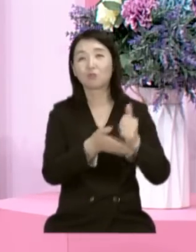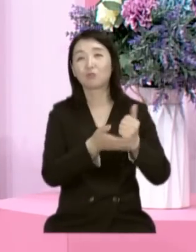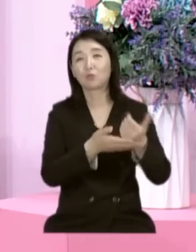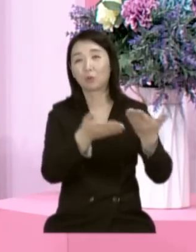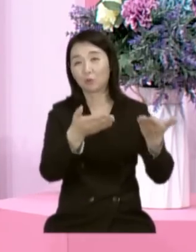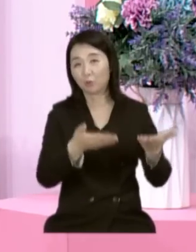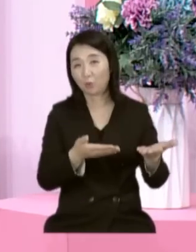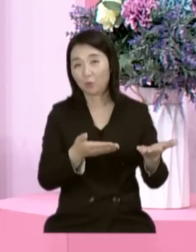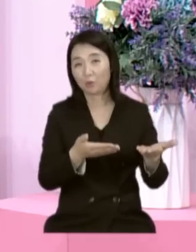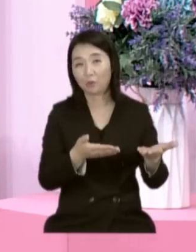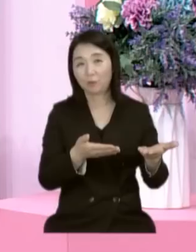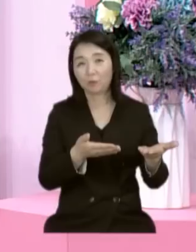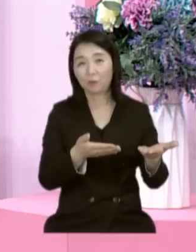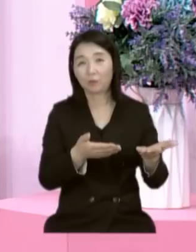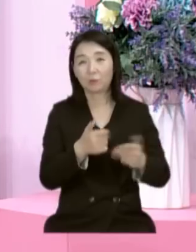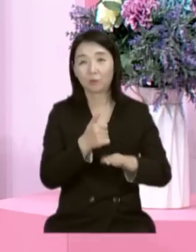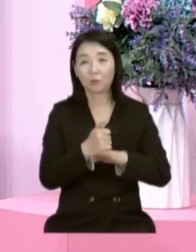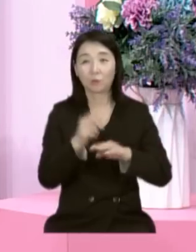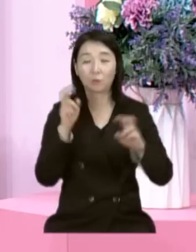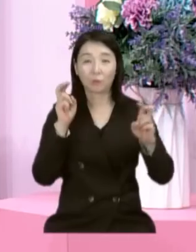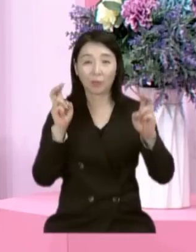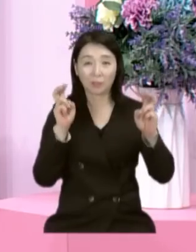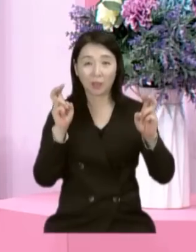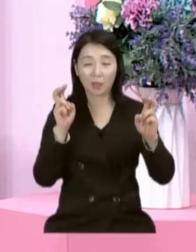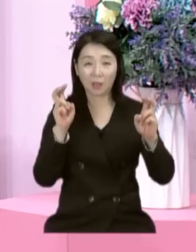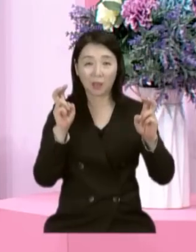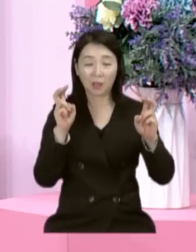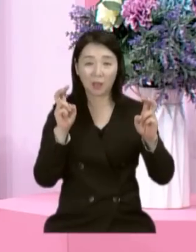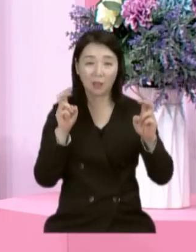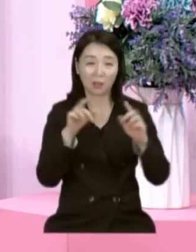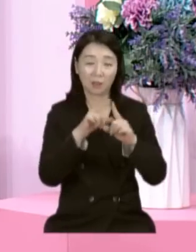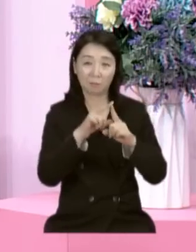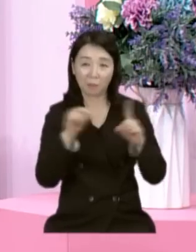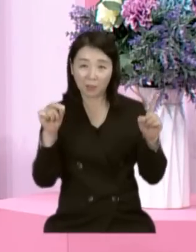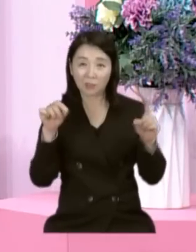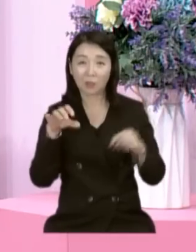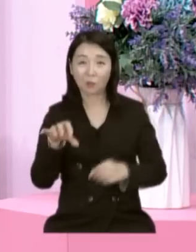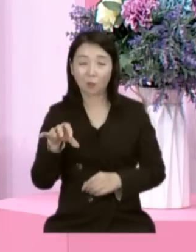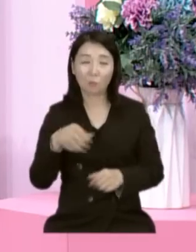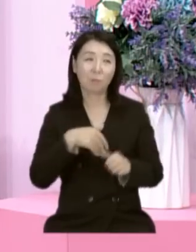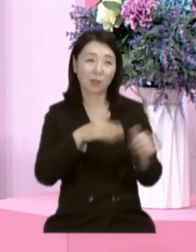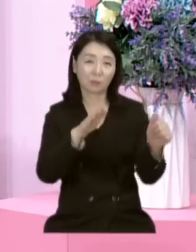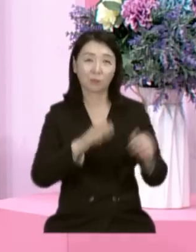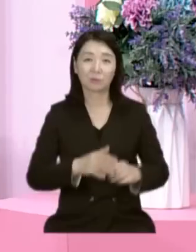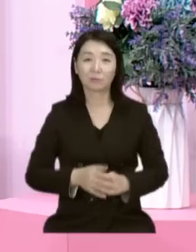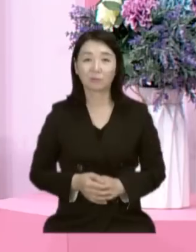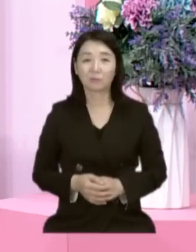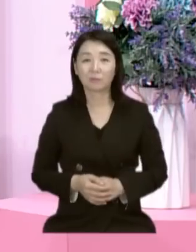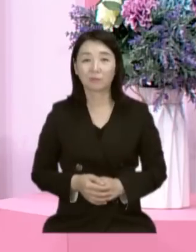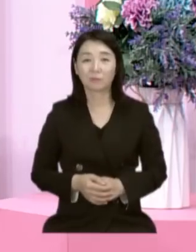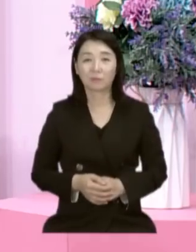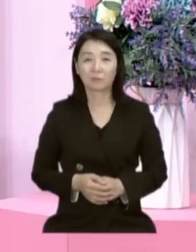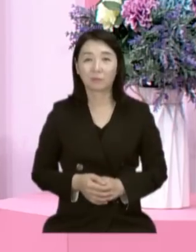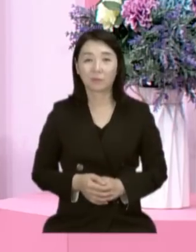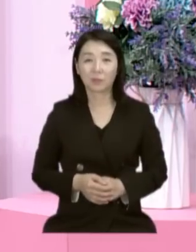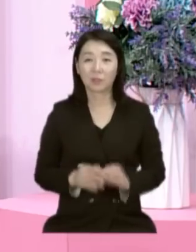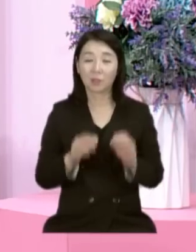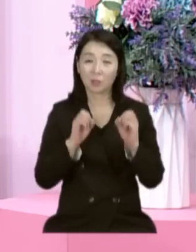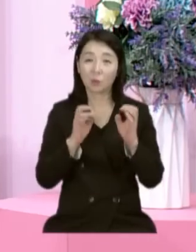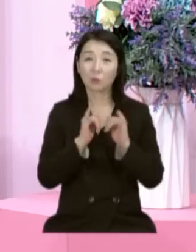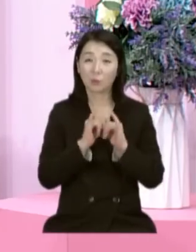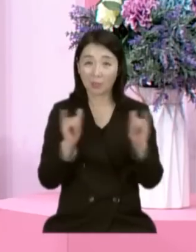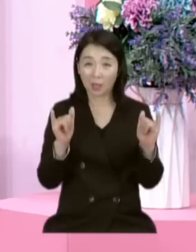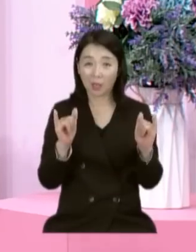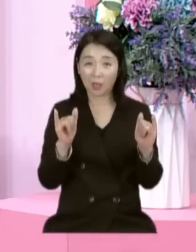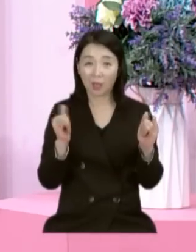받아가지고 네. 회사가 파키스탄에 그 파송을 하게 됩니다. 네. 그래서 이 선교사 가정을